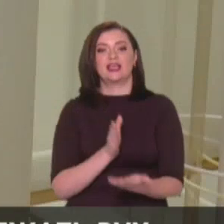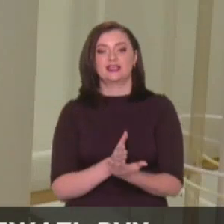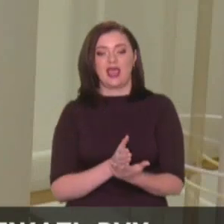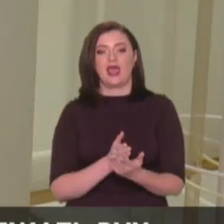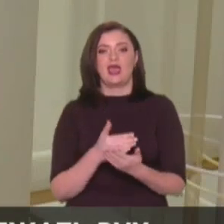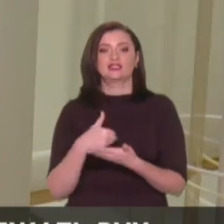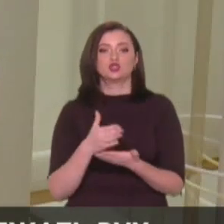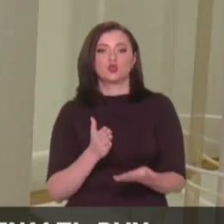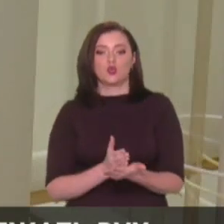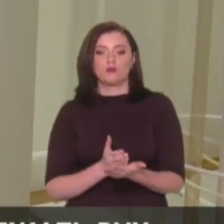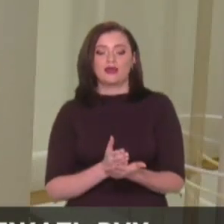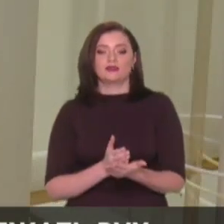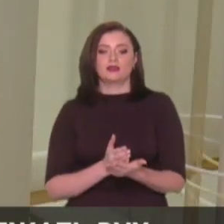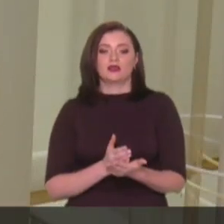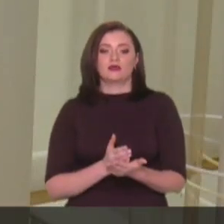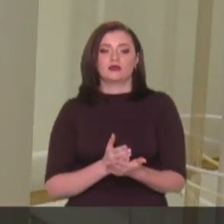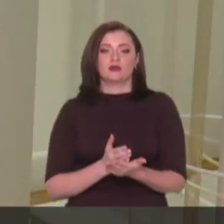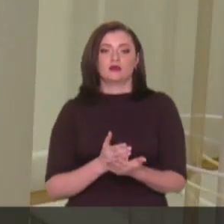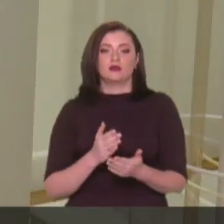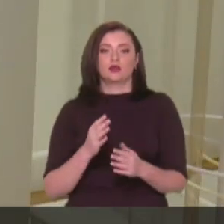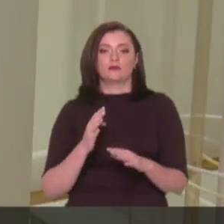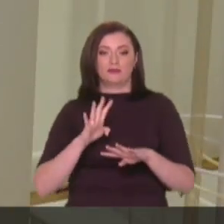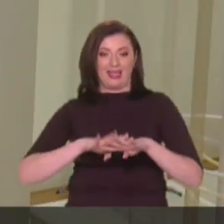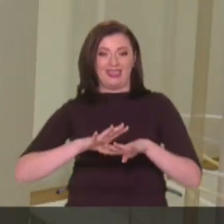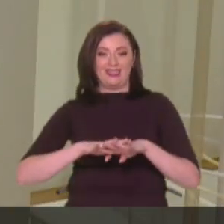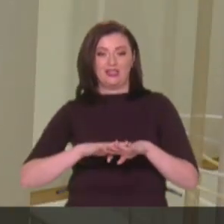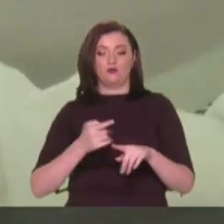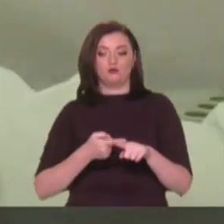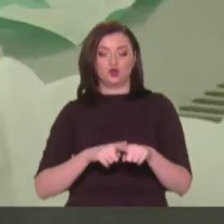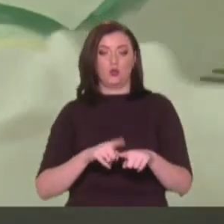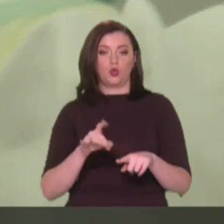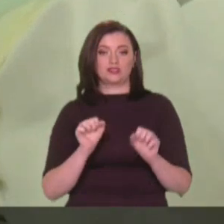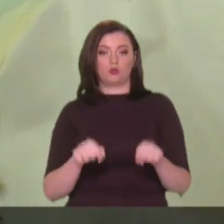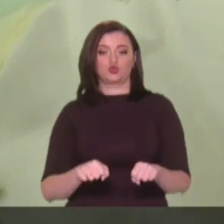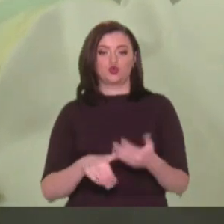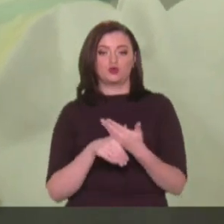інструмент, мезенхімальні стовбурові клітини, вони можуть в цьому разі допомогти. Для